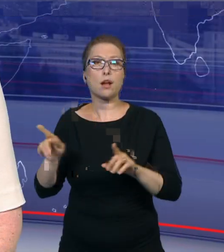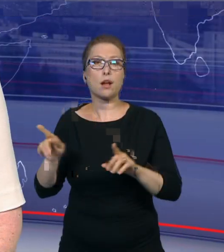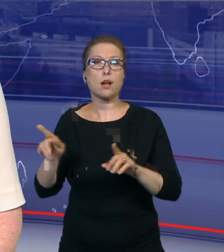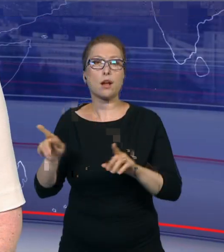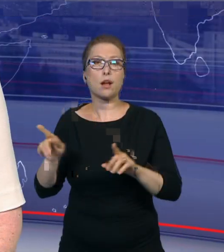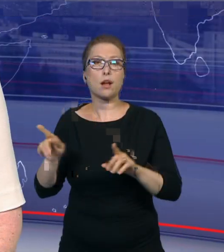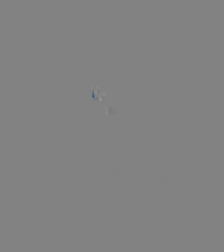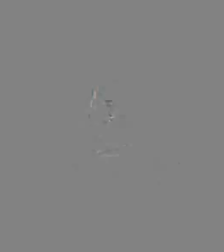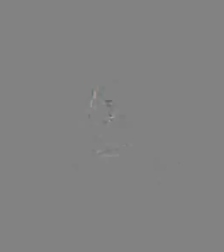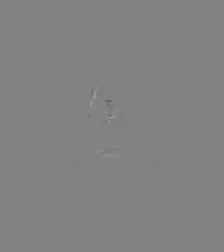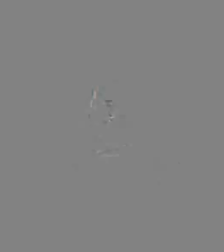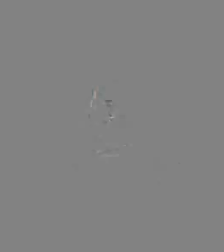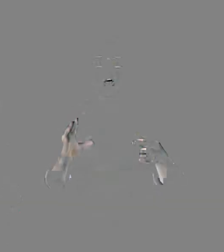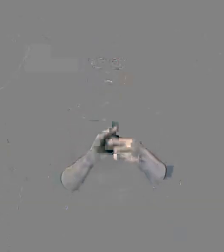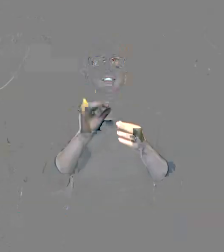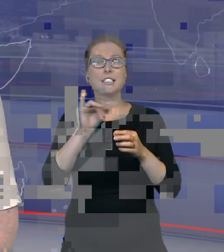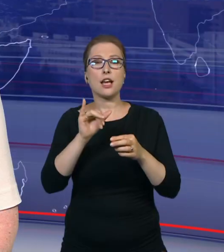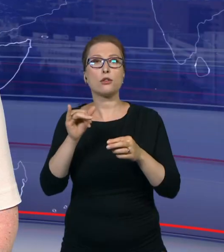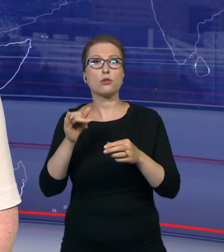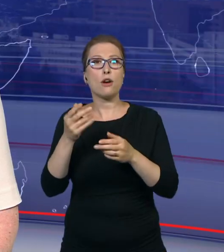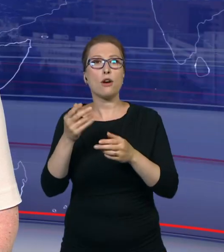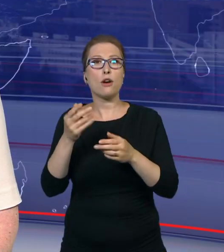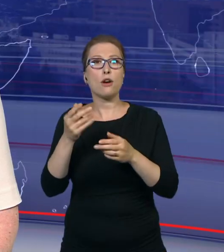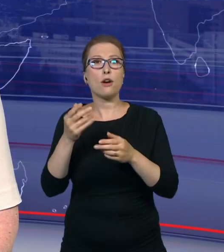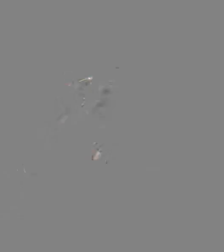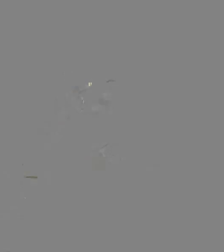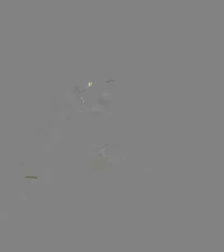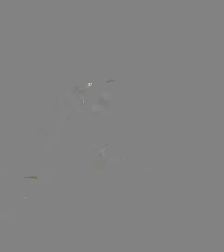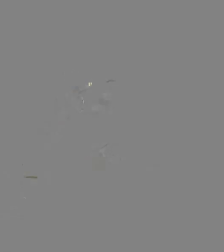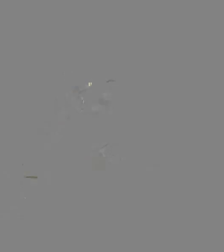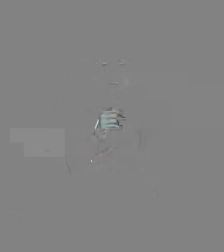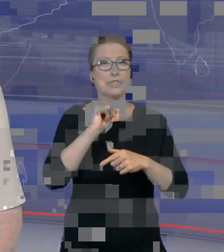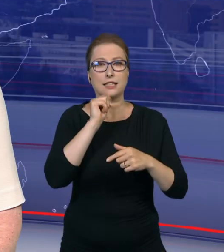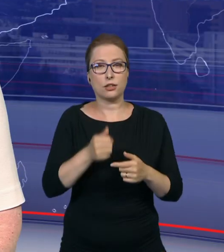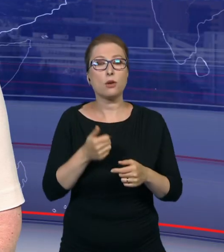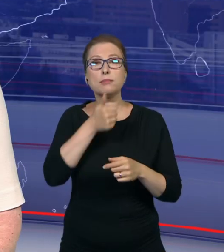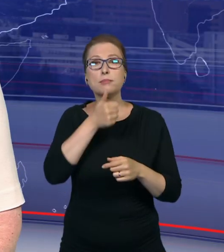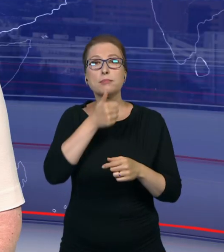převzetí hlavní část ani eviduje